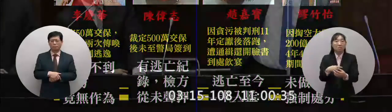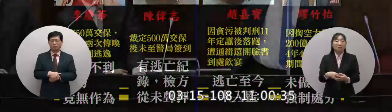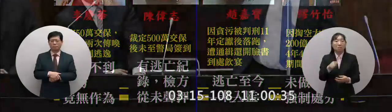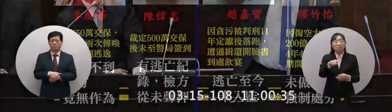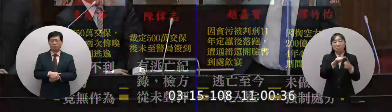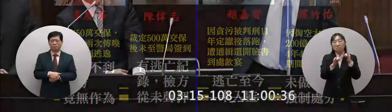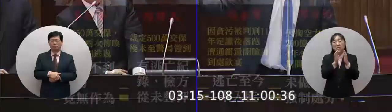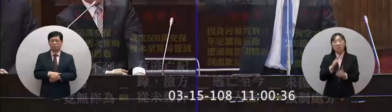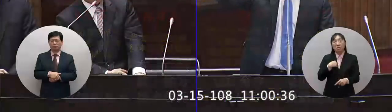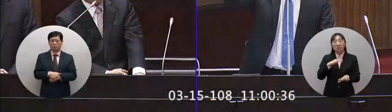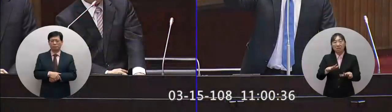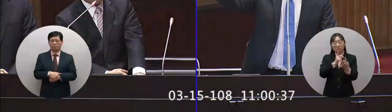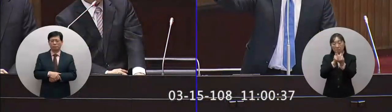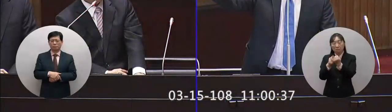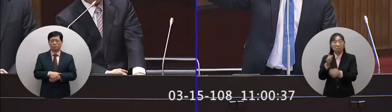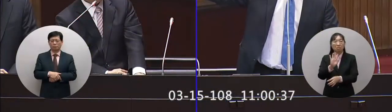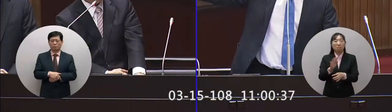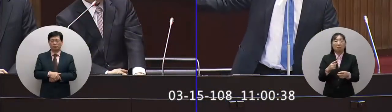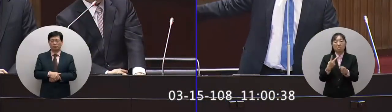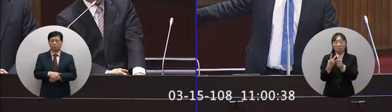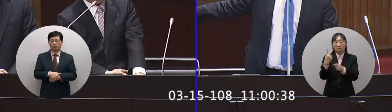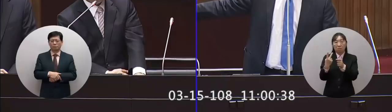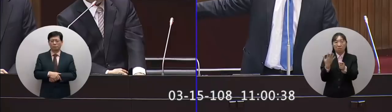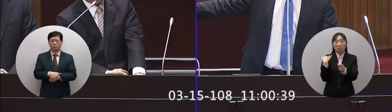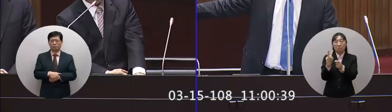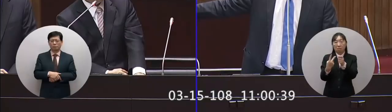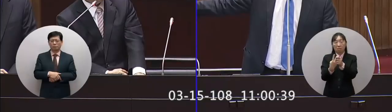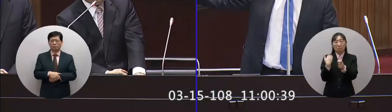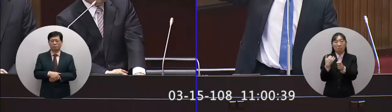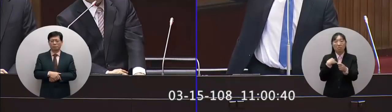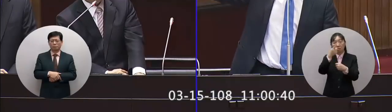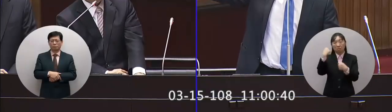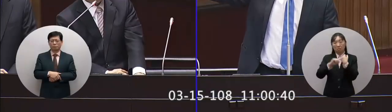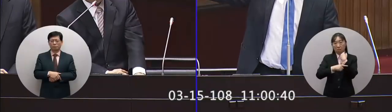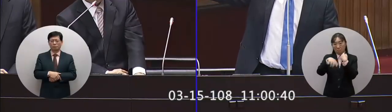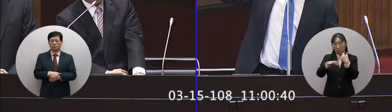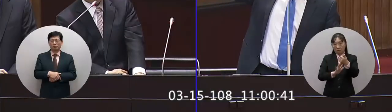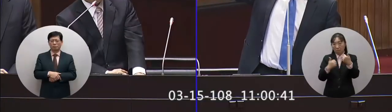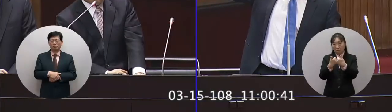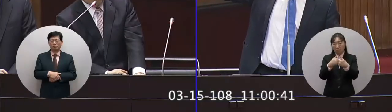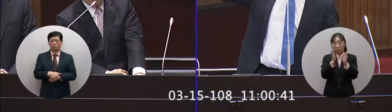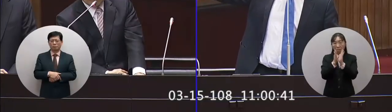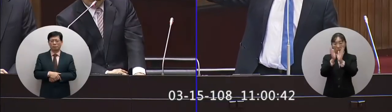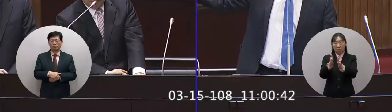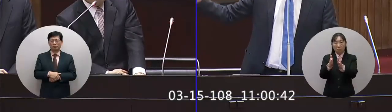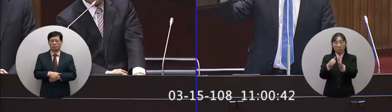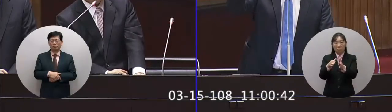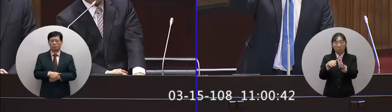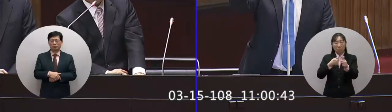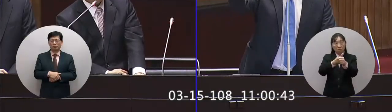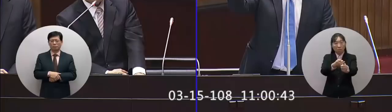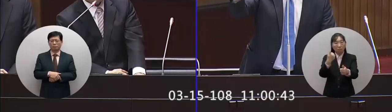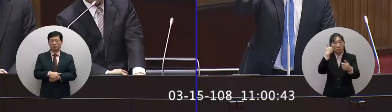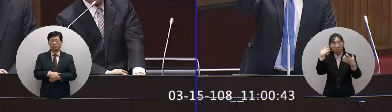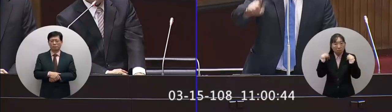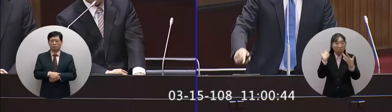人民不异一点。过去两年，我在司法法制委员会全部都在追究这些责任， 到目